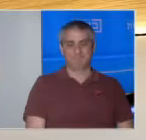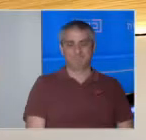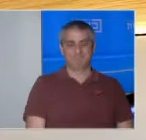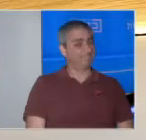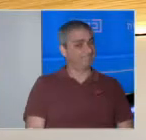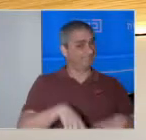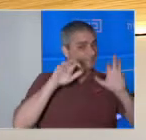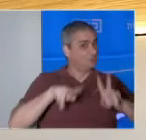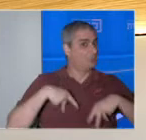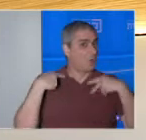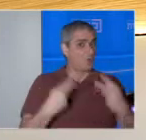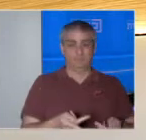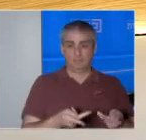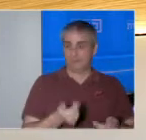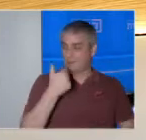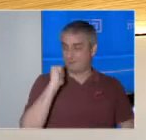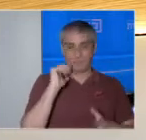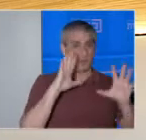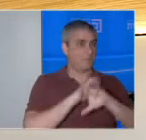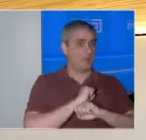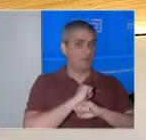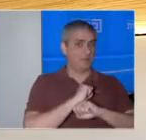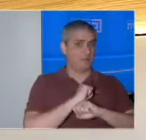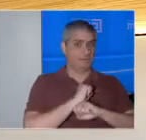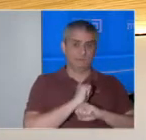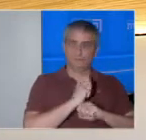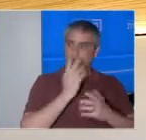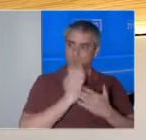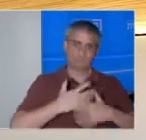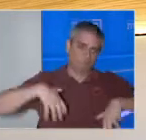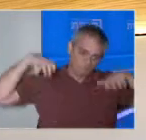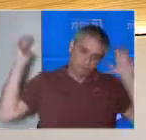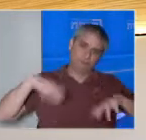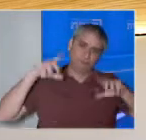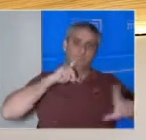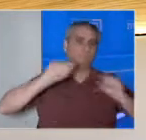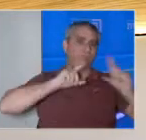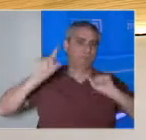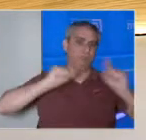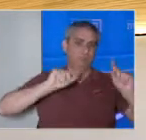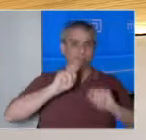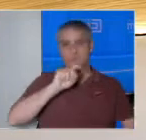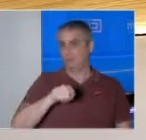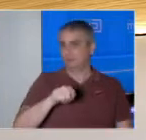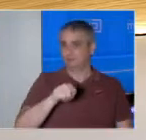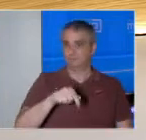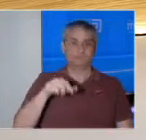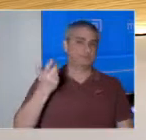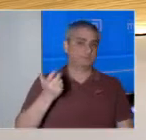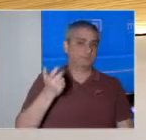הגשם חוזר עלינו אתמול בלילה. ואיתו מבול של ציוצים בעניין.